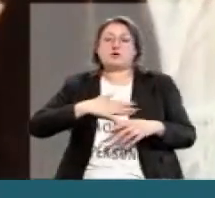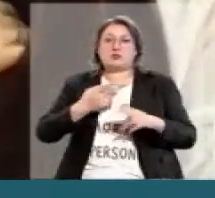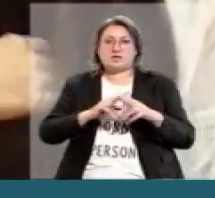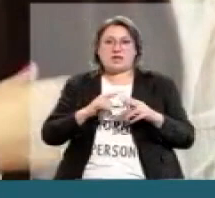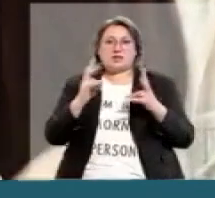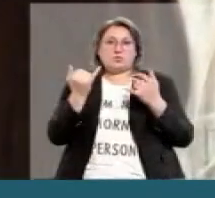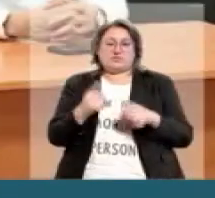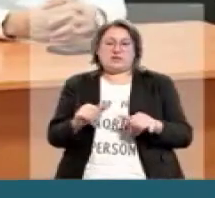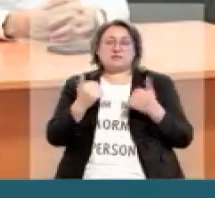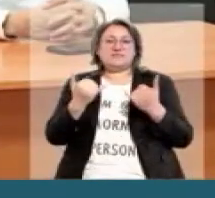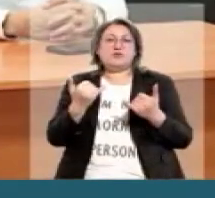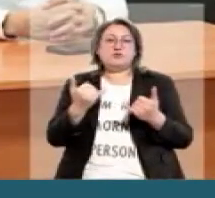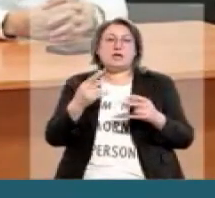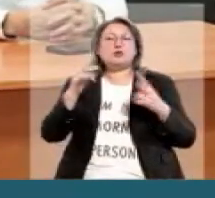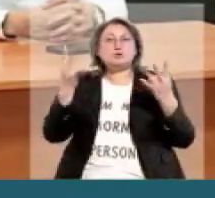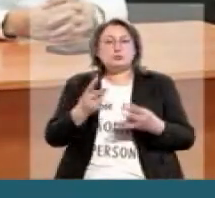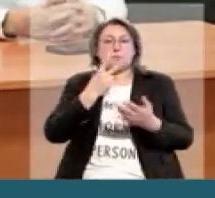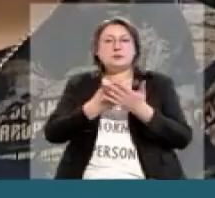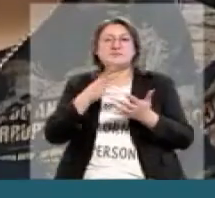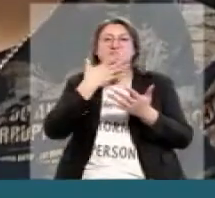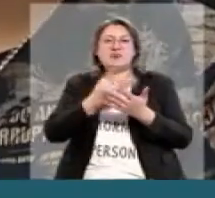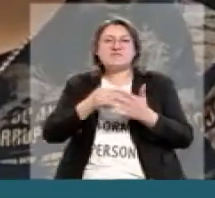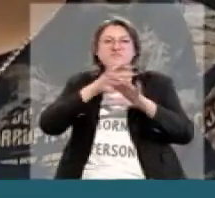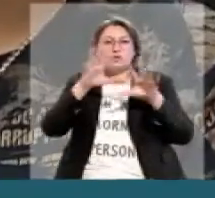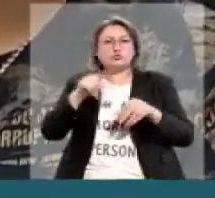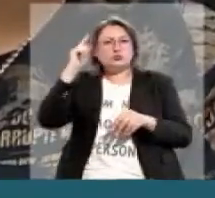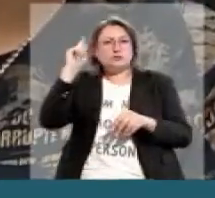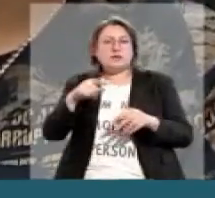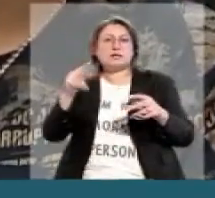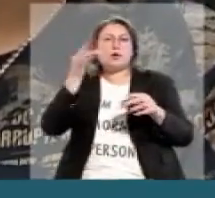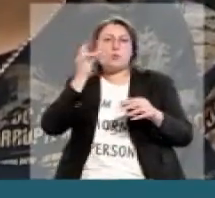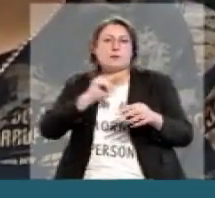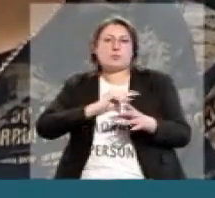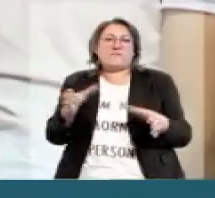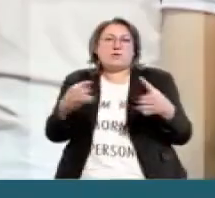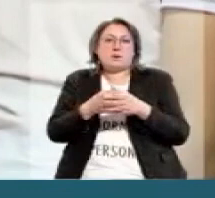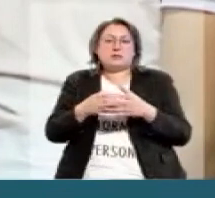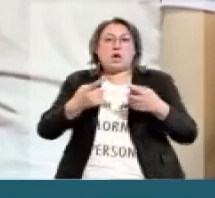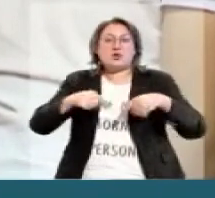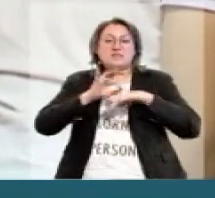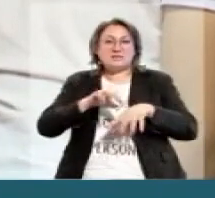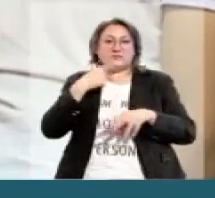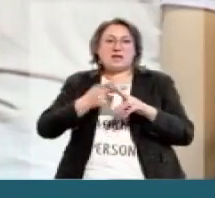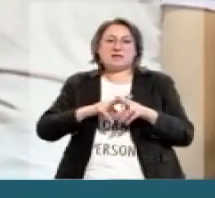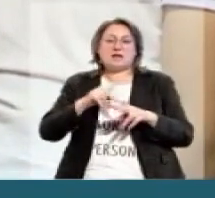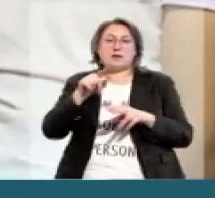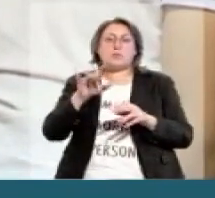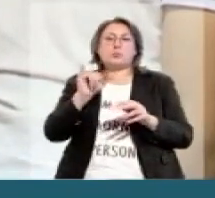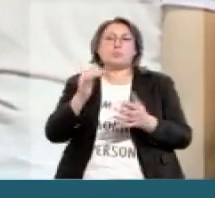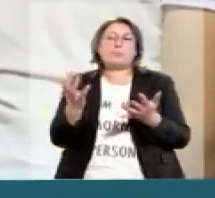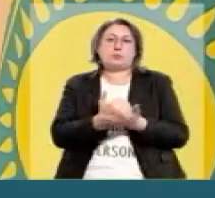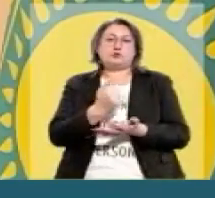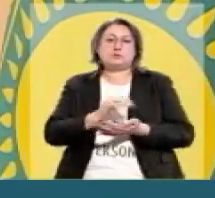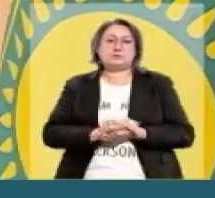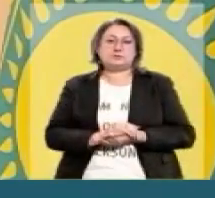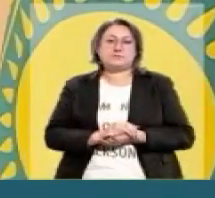это неудивительно. Ведь сегодня им нужно показать все свои знания и навыки работы в команде. По словам организаторов, это у игроков